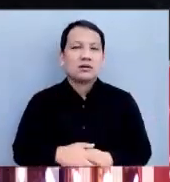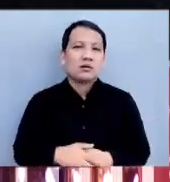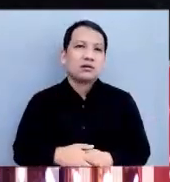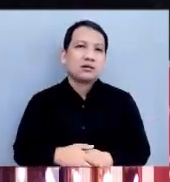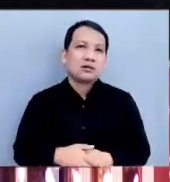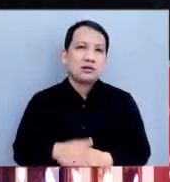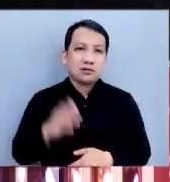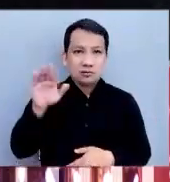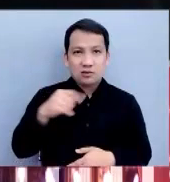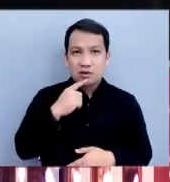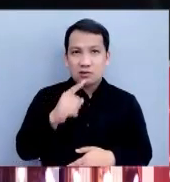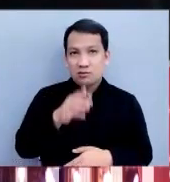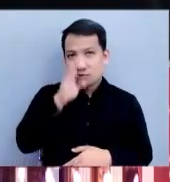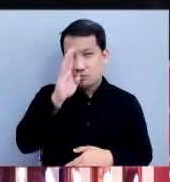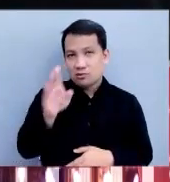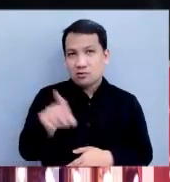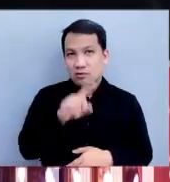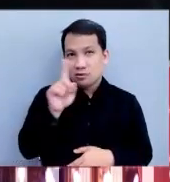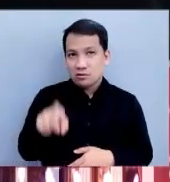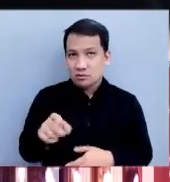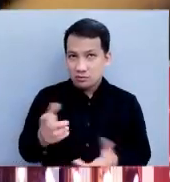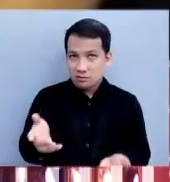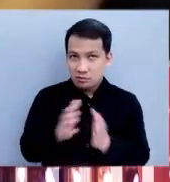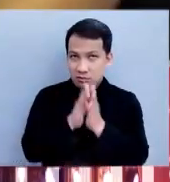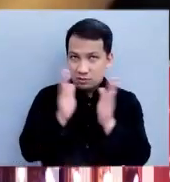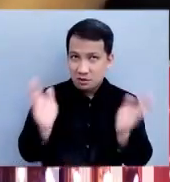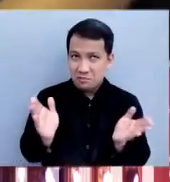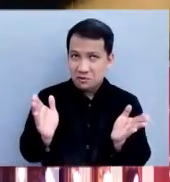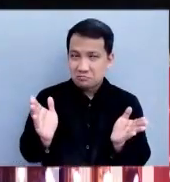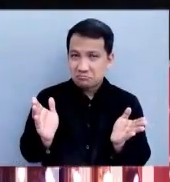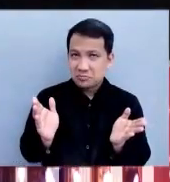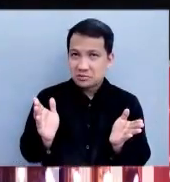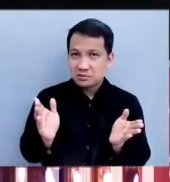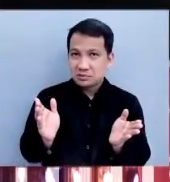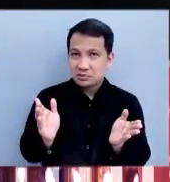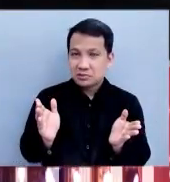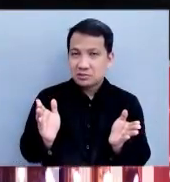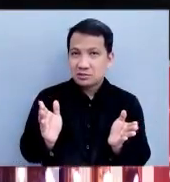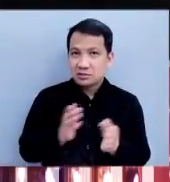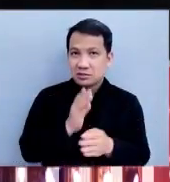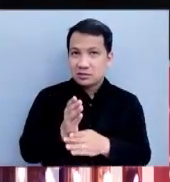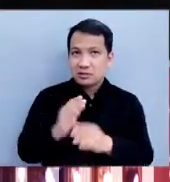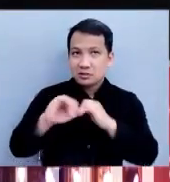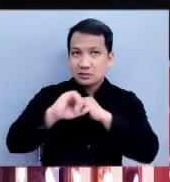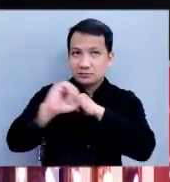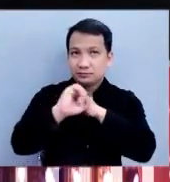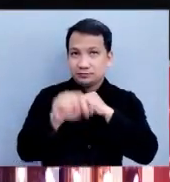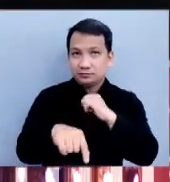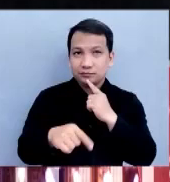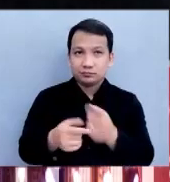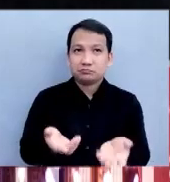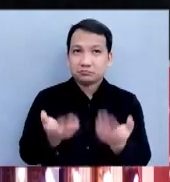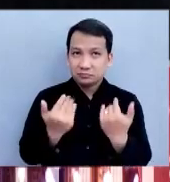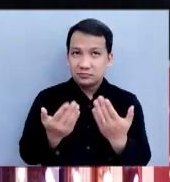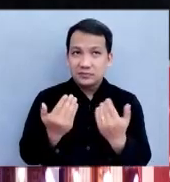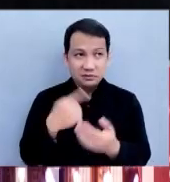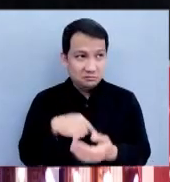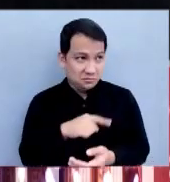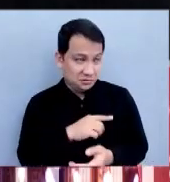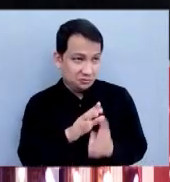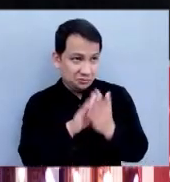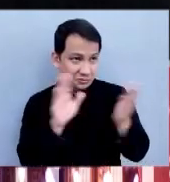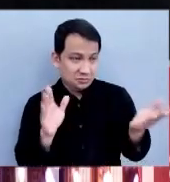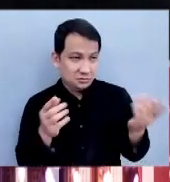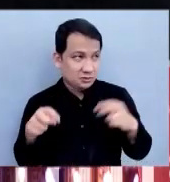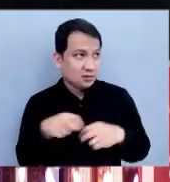akin, practical lang na tanong. Malaki ho ba ang nagagawa ng isang slogan para ho makapanghikayat ng mga turista?